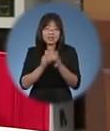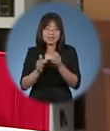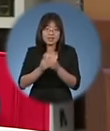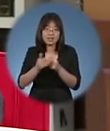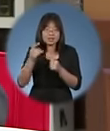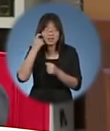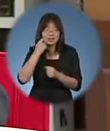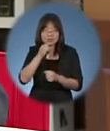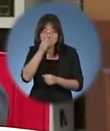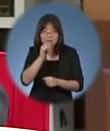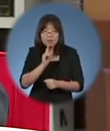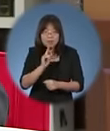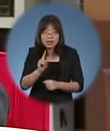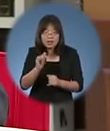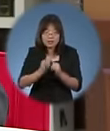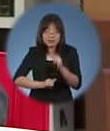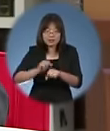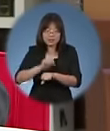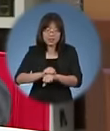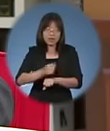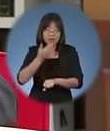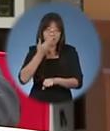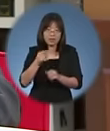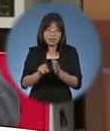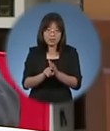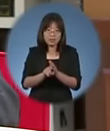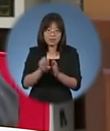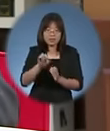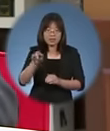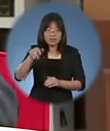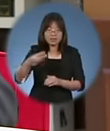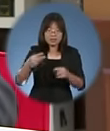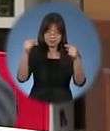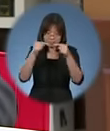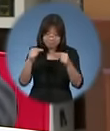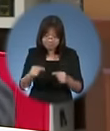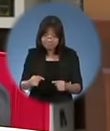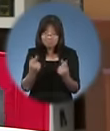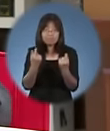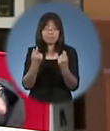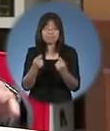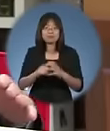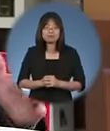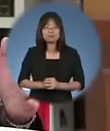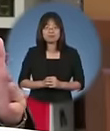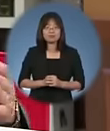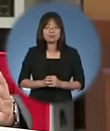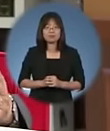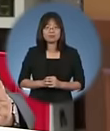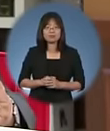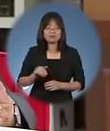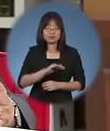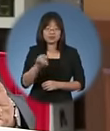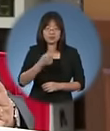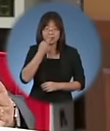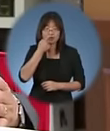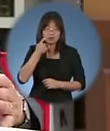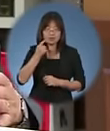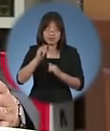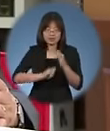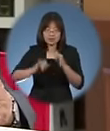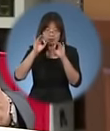것이 역사를 제대로 하려면은 이건 퍼즐 맞추기다. 퍼즐? 예. 네, 네. 근데 우리가 배우는